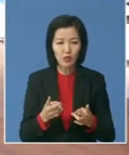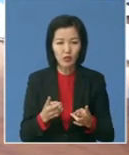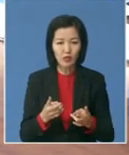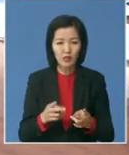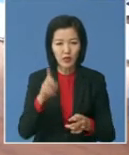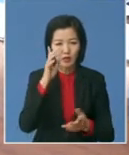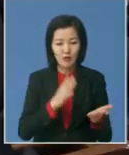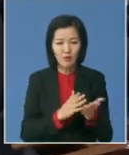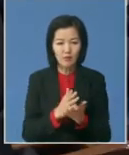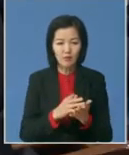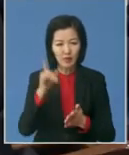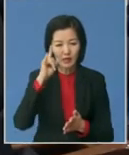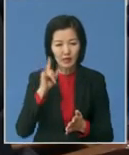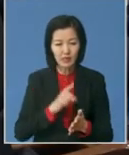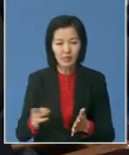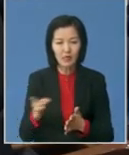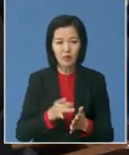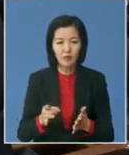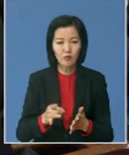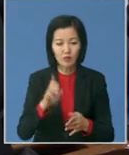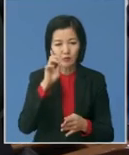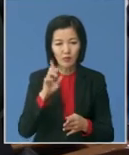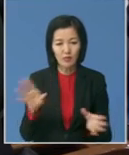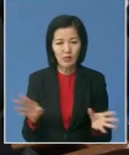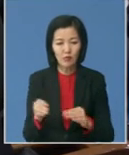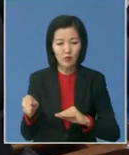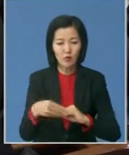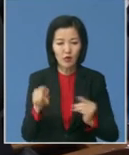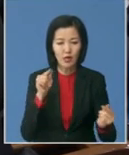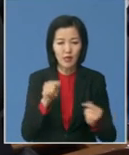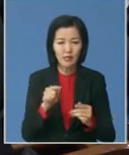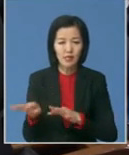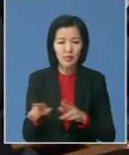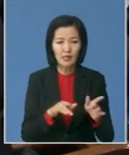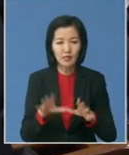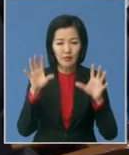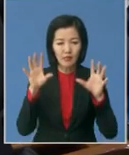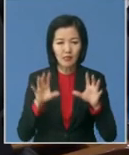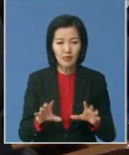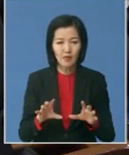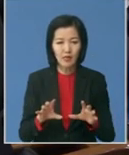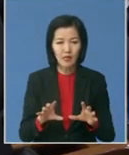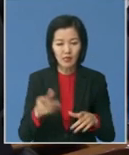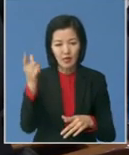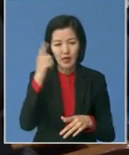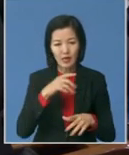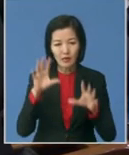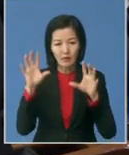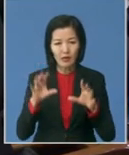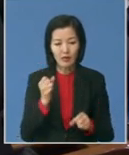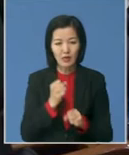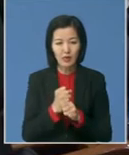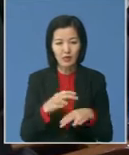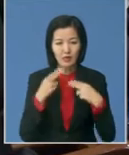мемлекеттік қызметшілеріне Қазақстан Республикасы мемлекеттік қызмет туралы сыбайлас жемқорлыққа қарсы іс-қимыл туралы заңнамаларының әдеп кодекс талаптарын қатаң сақтау